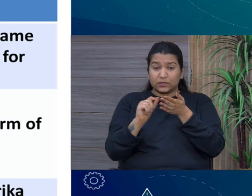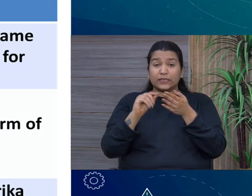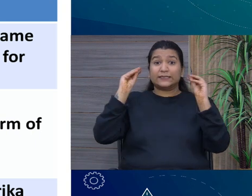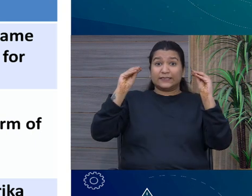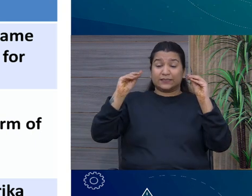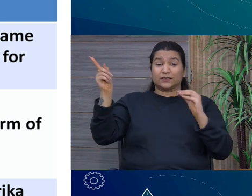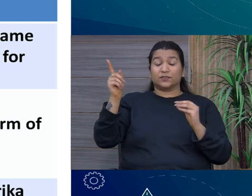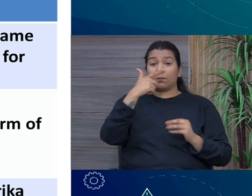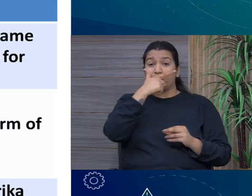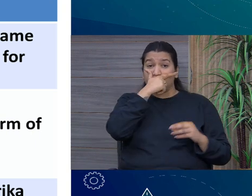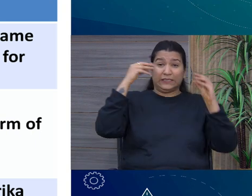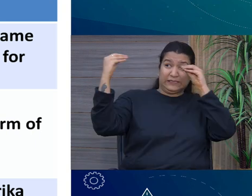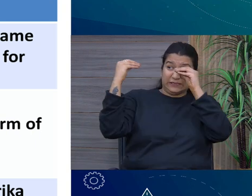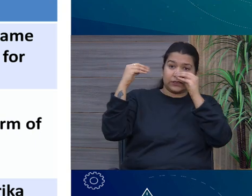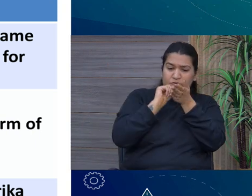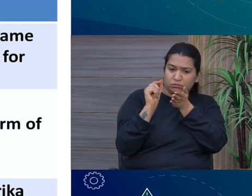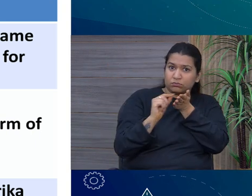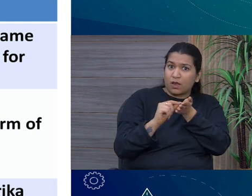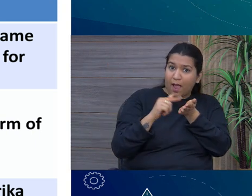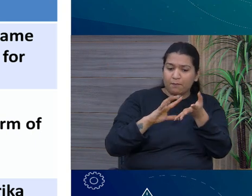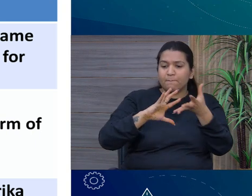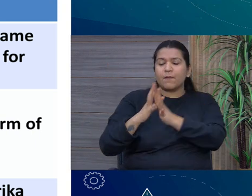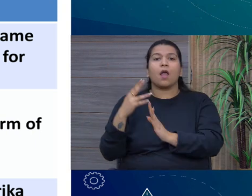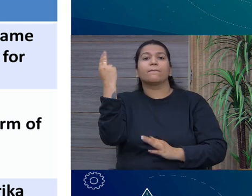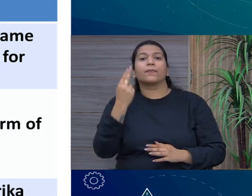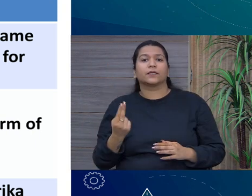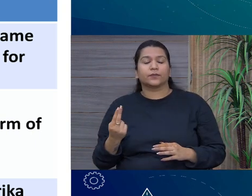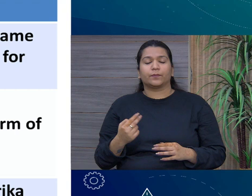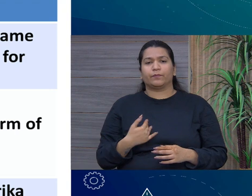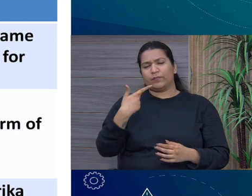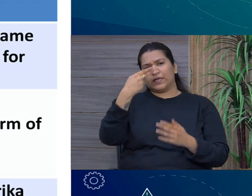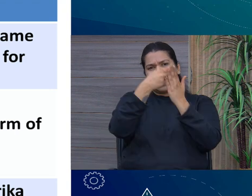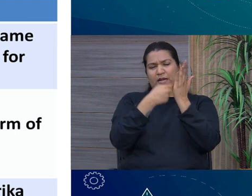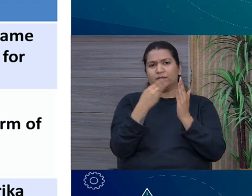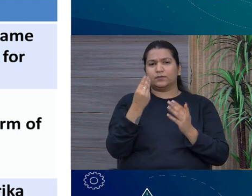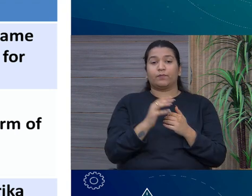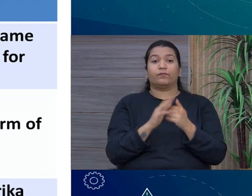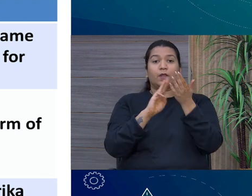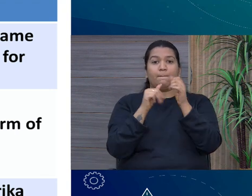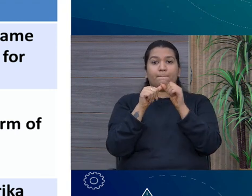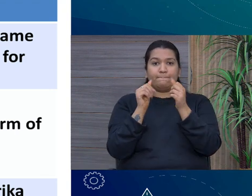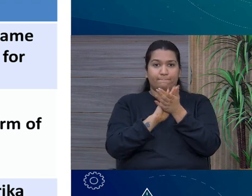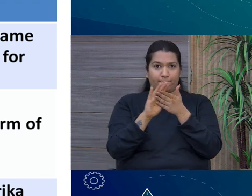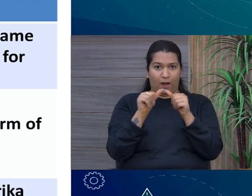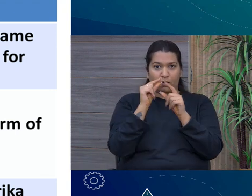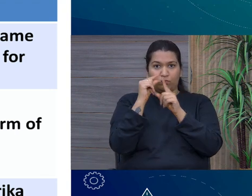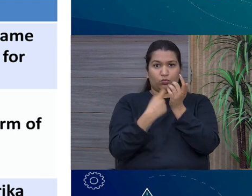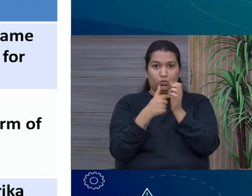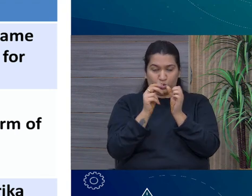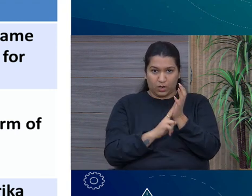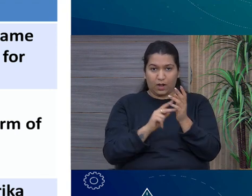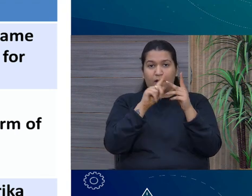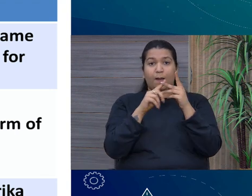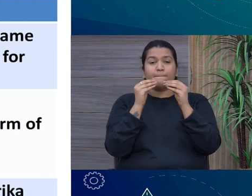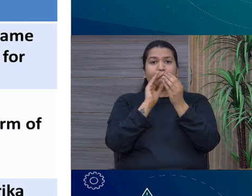महावीर जी मेंशन किया गया है। और यहाँ पे मैं कुछ नाम लेना चाहूँगी, महापुराण, महाभारत, गीत गोविंदा,